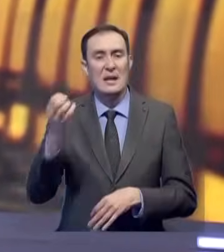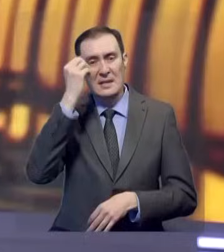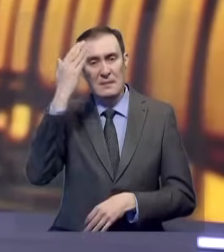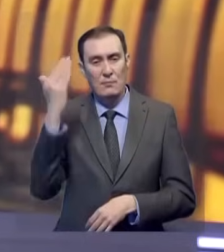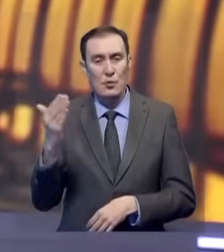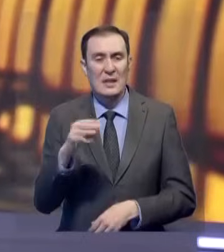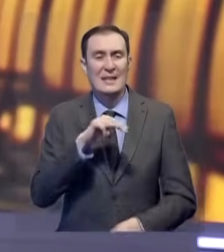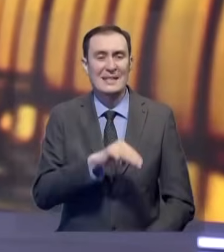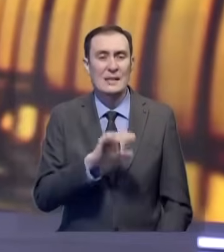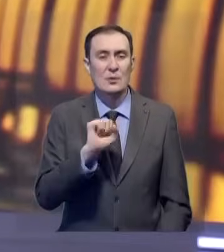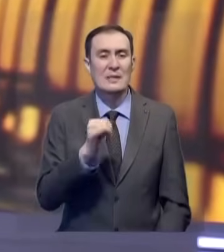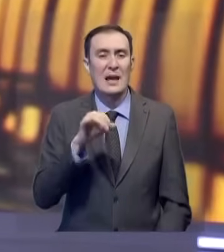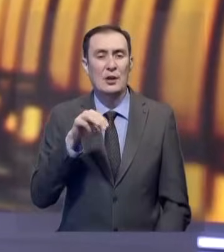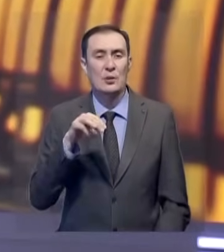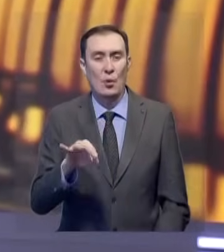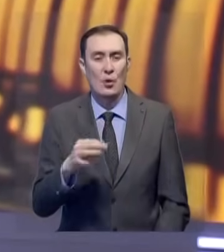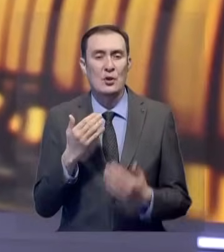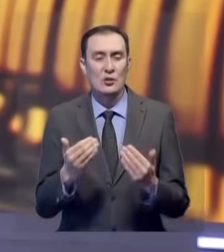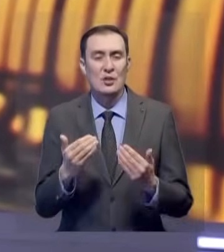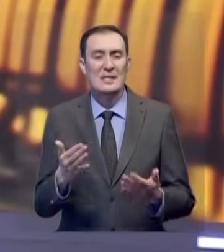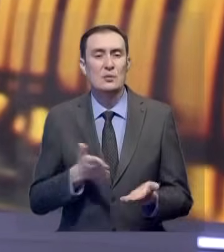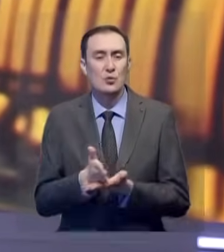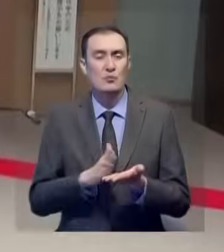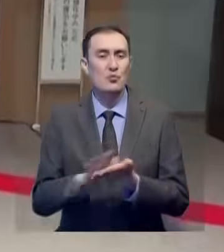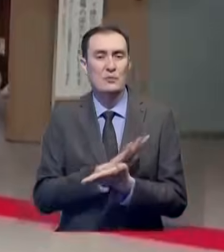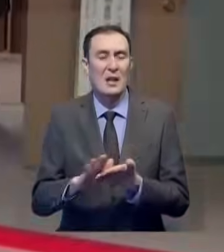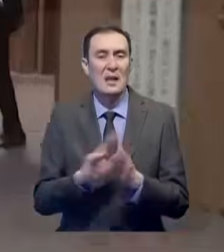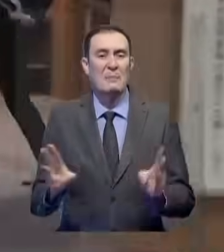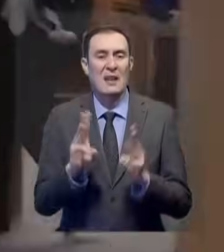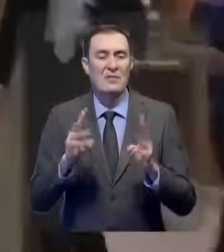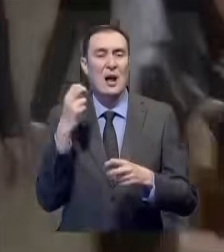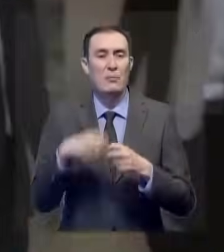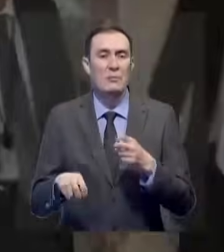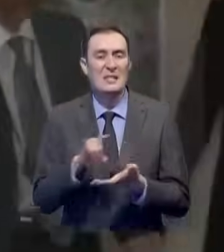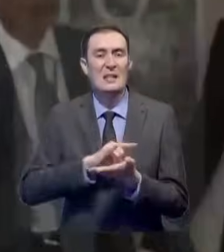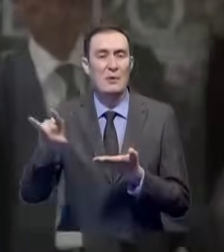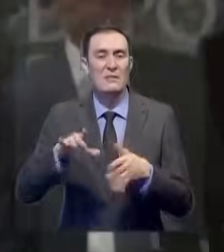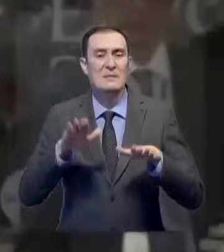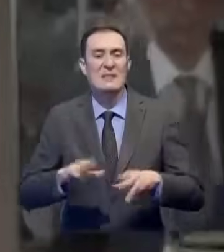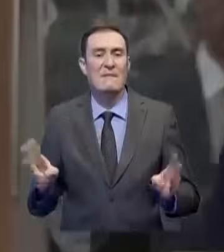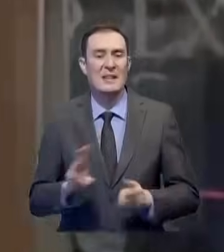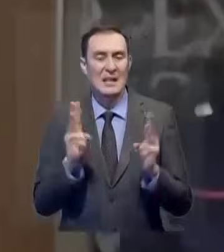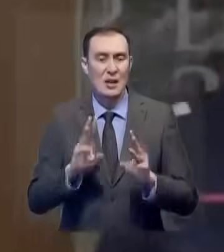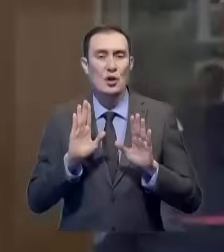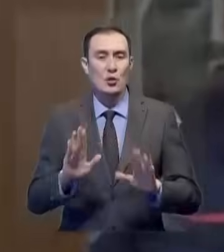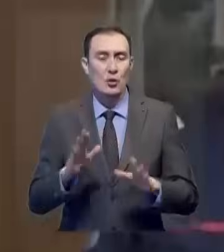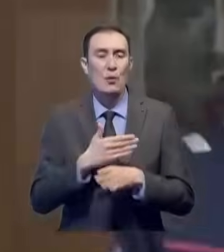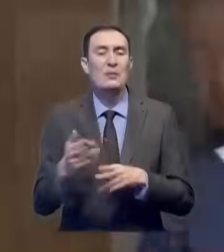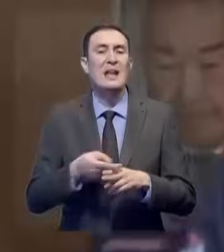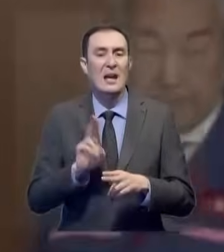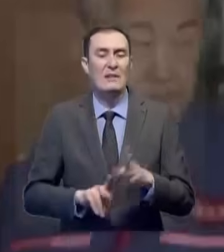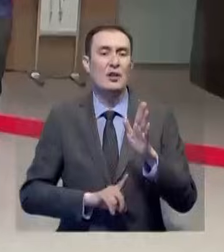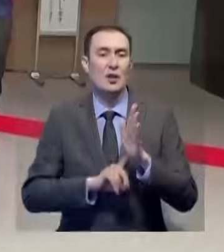Японии Тецуо Сайта. Сейчас спасательные службы убирают обгоревшие обломки самолетов с места возгорания. Только после